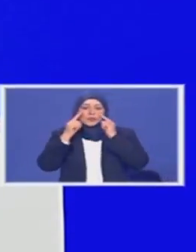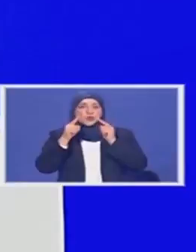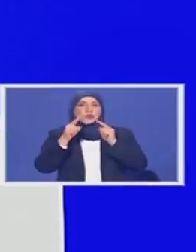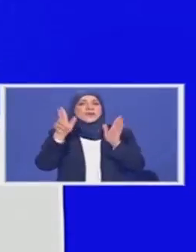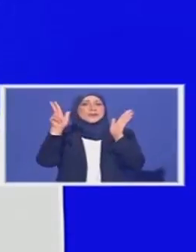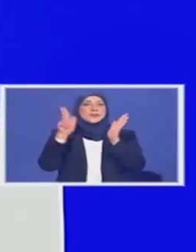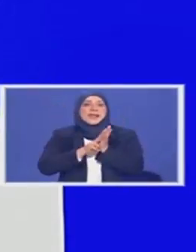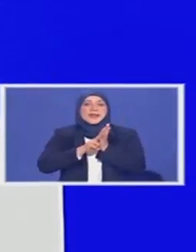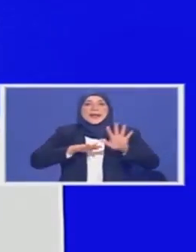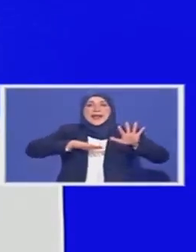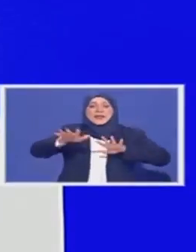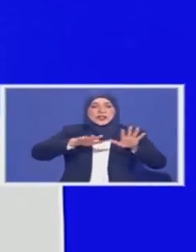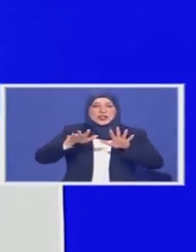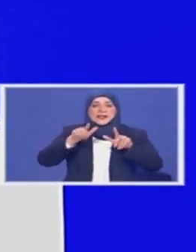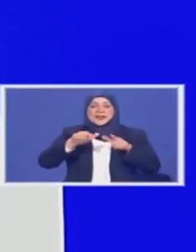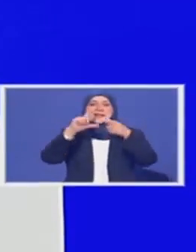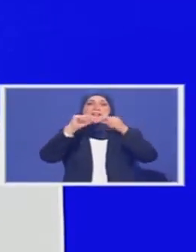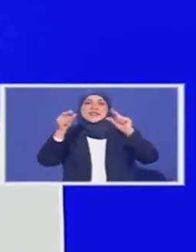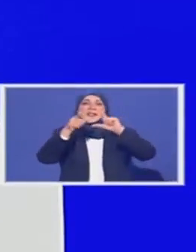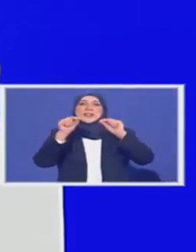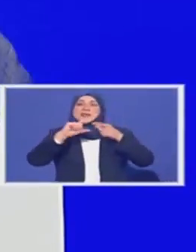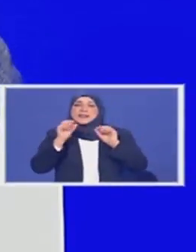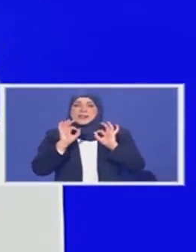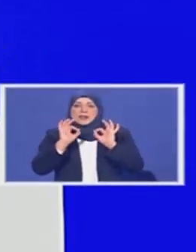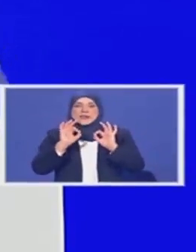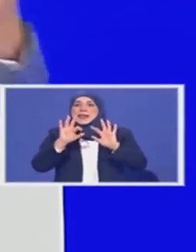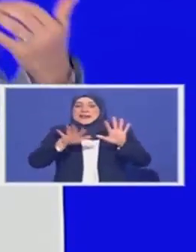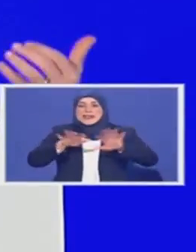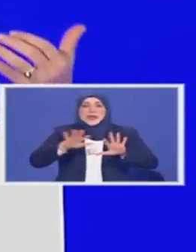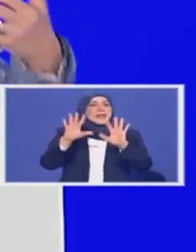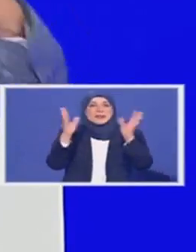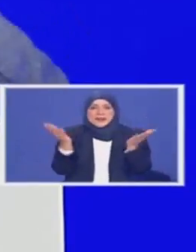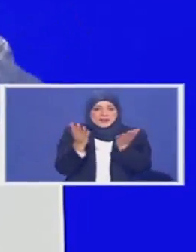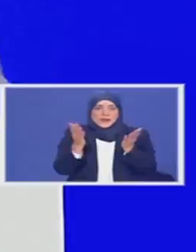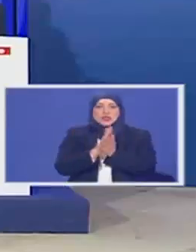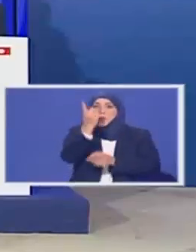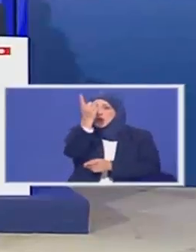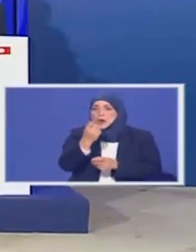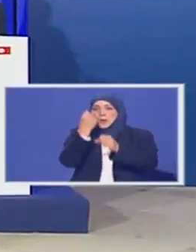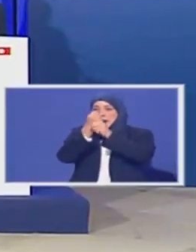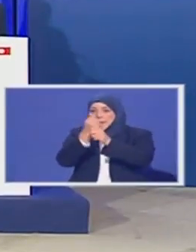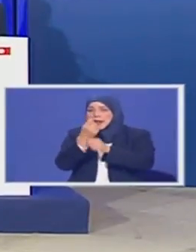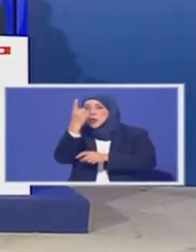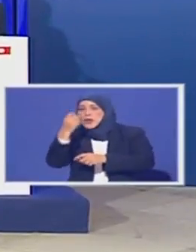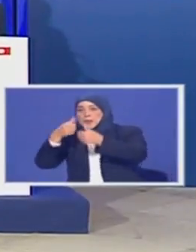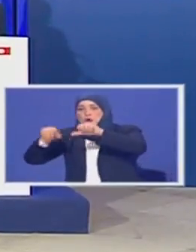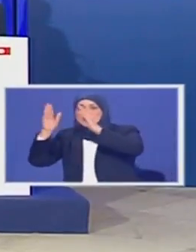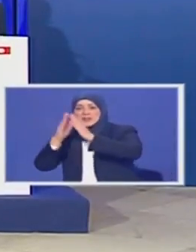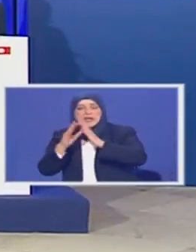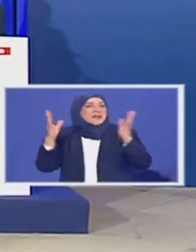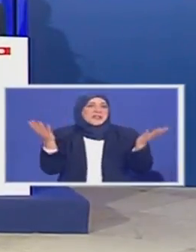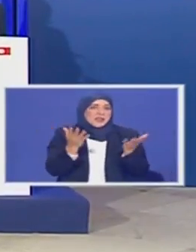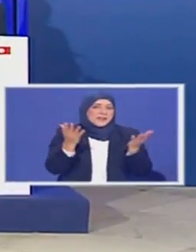هذه التفاصيل أنه كيف معناها والترتيب كيف بش واليوم العمل ويوم مش عمل، هذا الكل